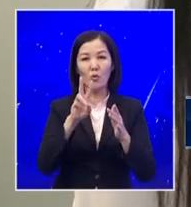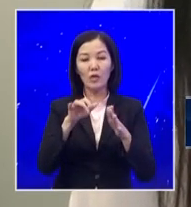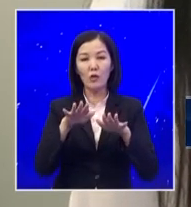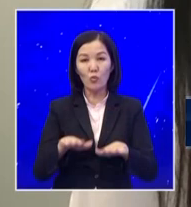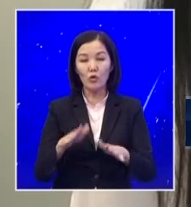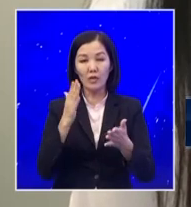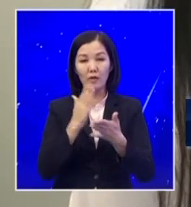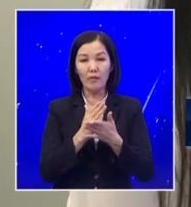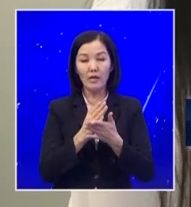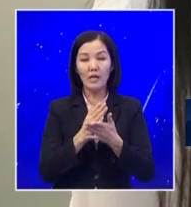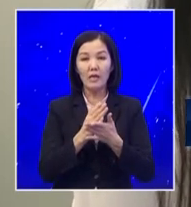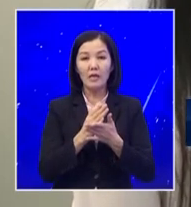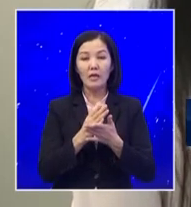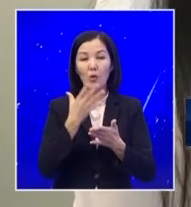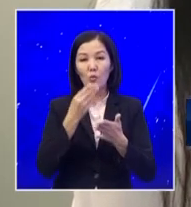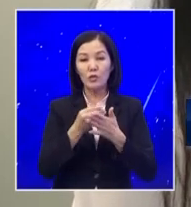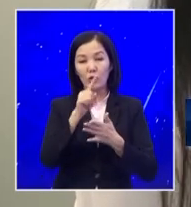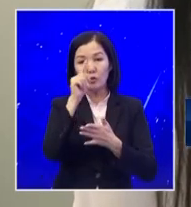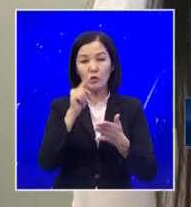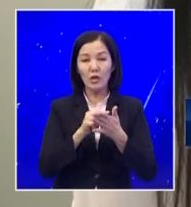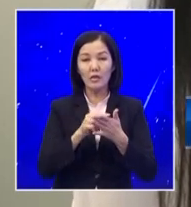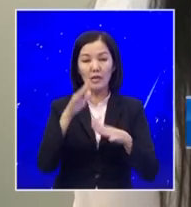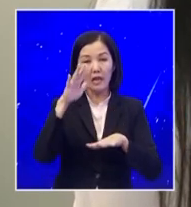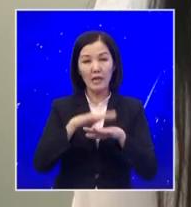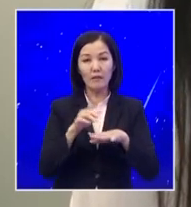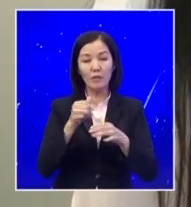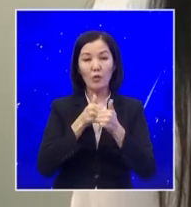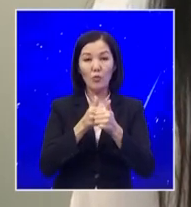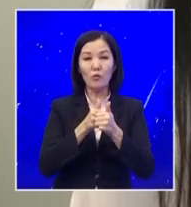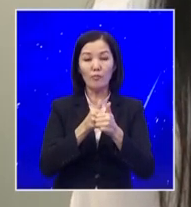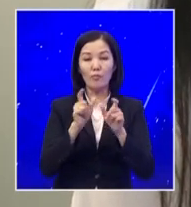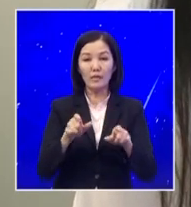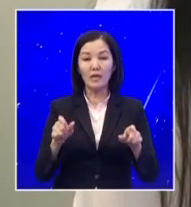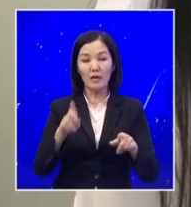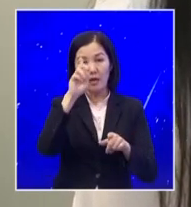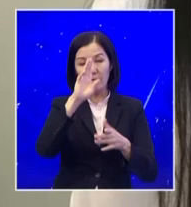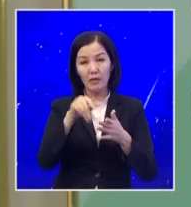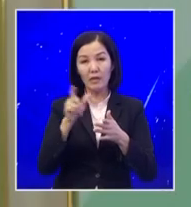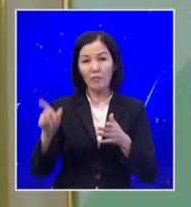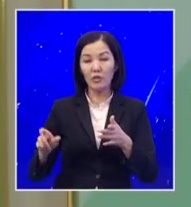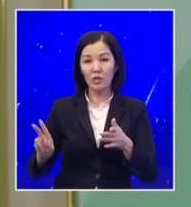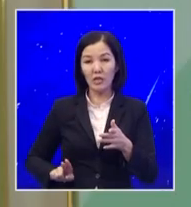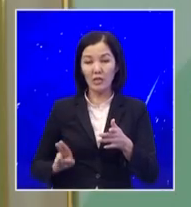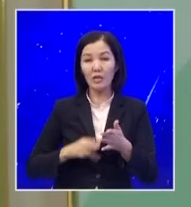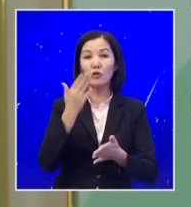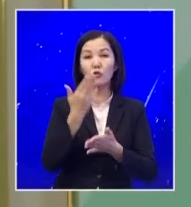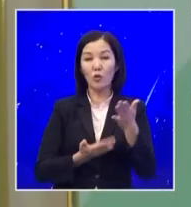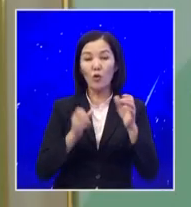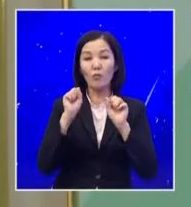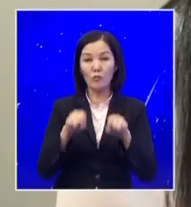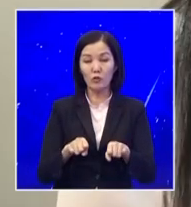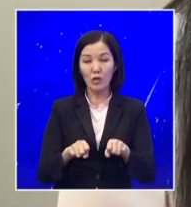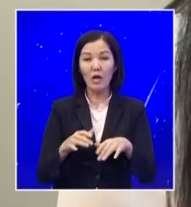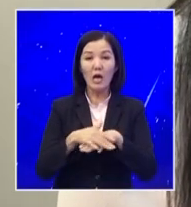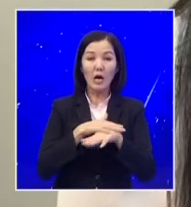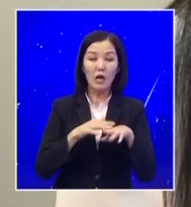арқылы өздерінің сұрақтарын аудан әкіміне, аудан әкімінің орынбасарларына, мемлекеттік мекеме басшыларына қоялады. Бұл халық